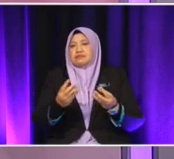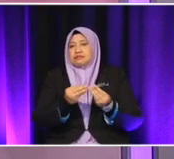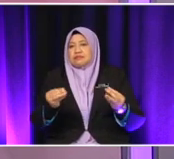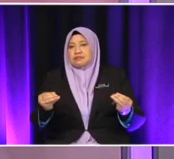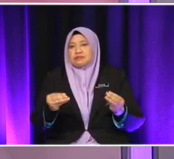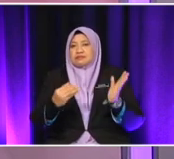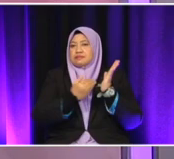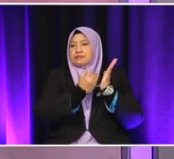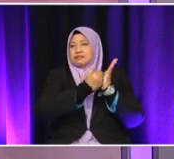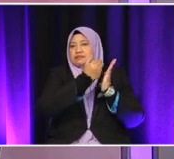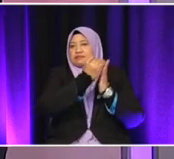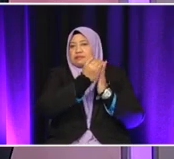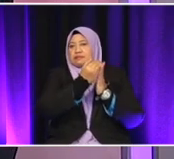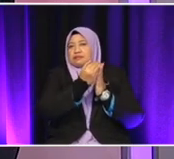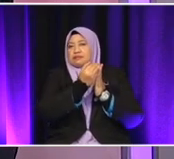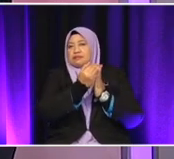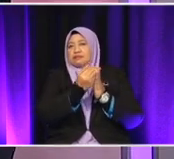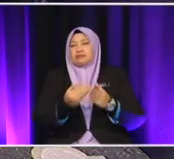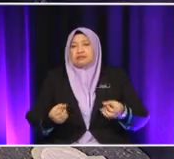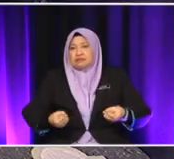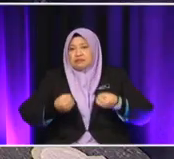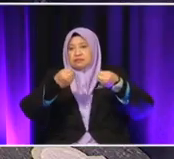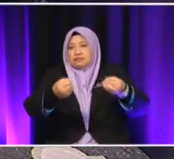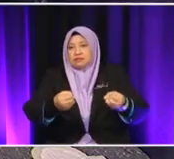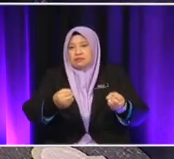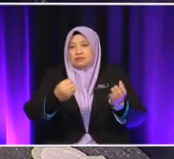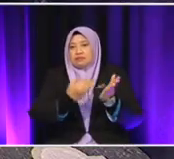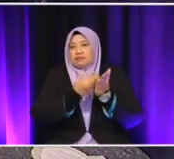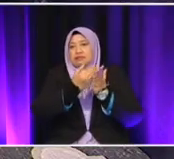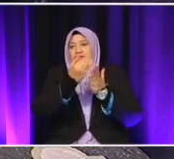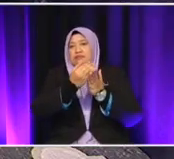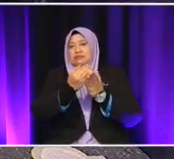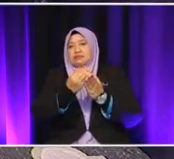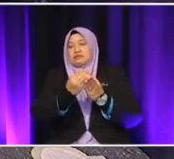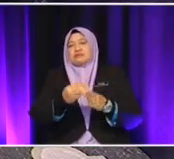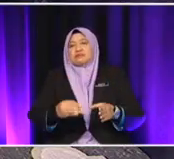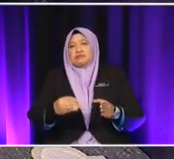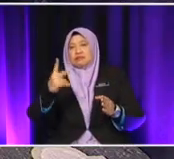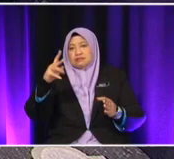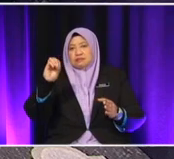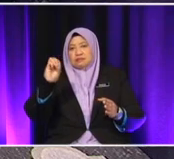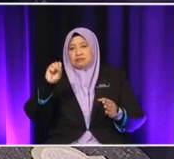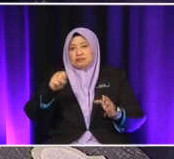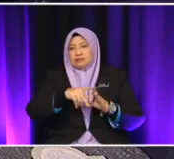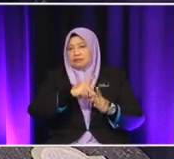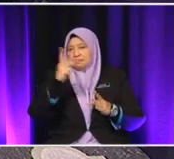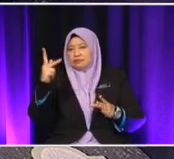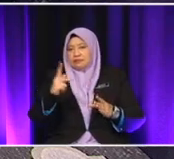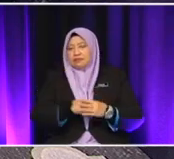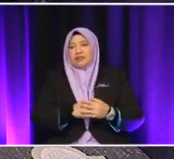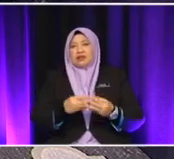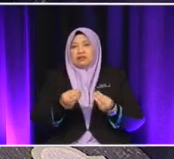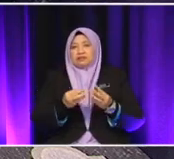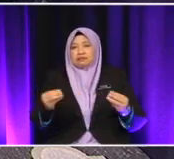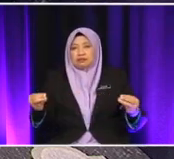meningkat Ah ini juga menyumbang kepada peningkatan di dalam kos pengeluaran suatu yang berlaku apabila harga tanah